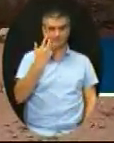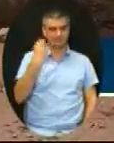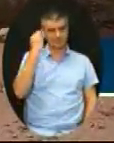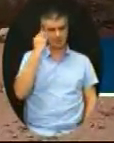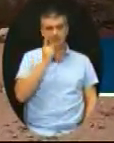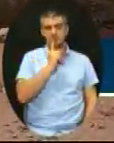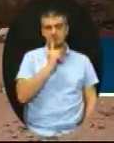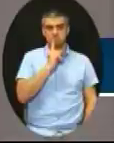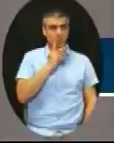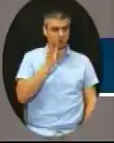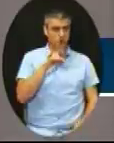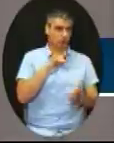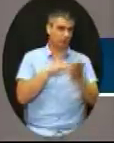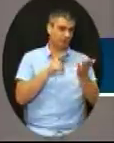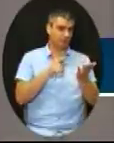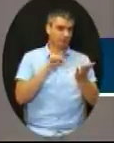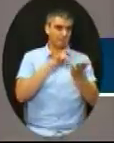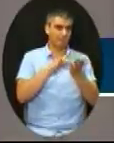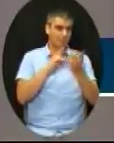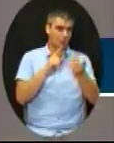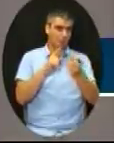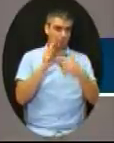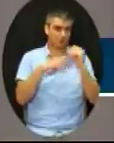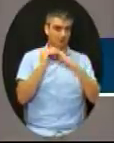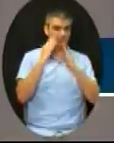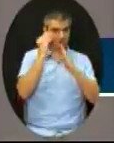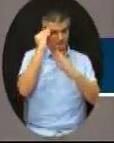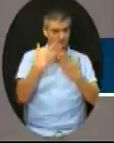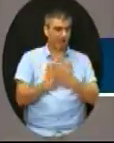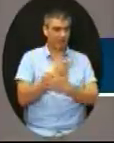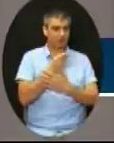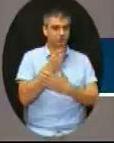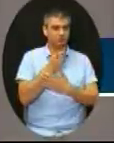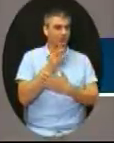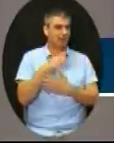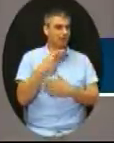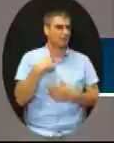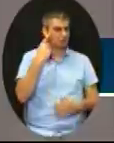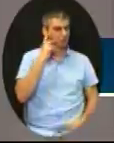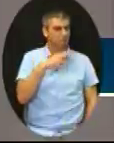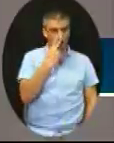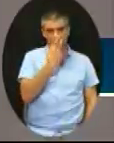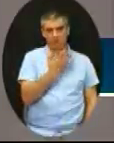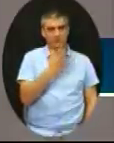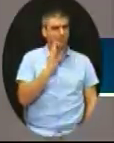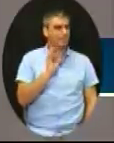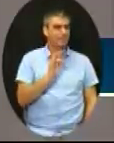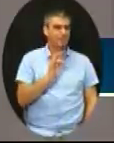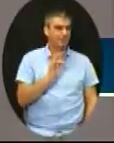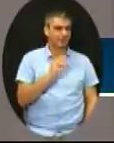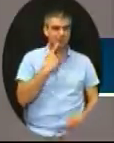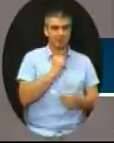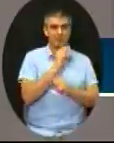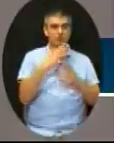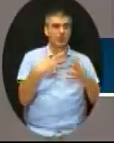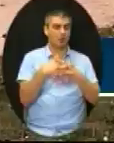הילדים המצומצם מאוד שנמצא במקום הזה שבו נבנה בית הספר החדש. וזה גם, אני חושב שמפה אפשר לראות שבאמת... הטענה של